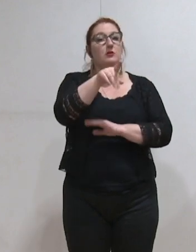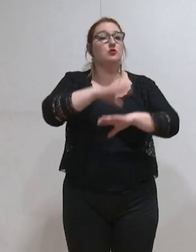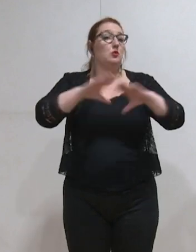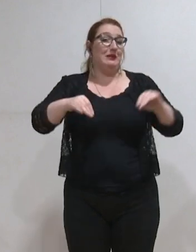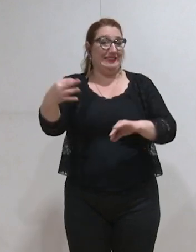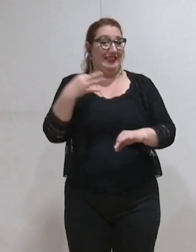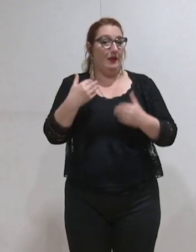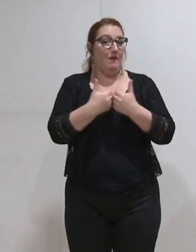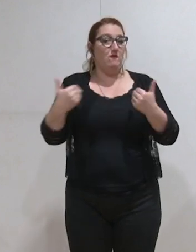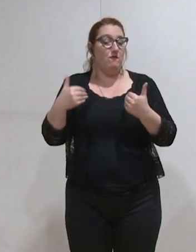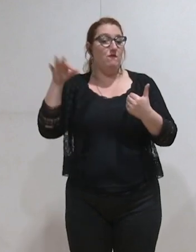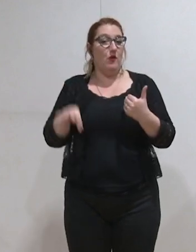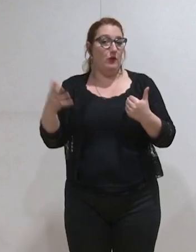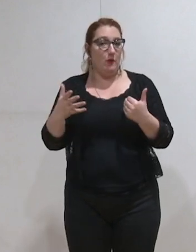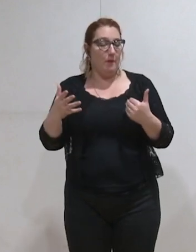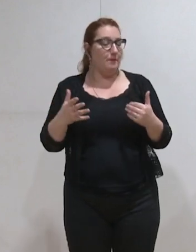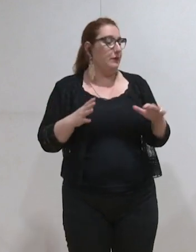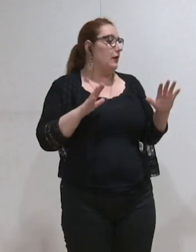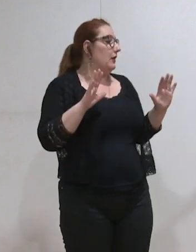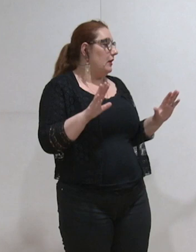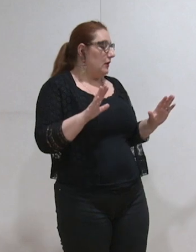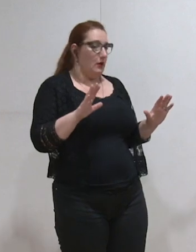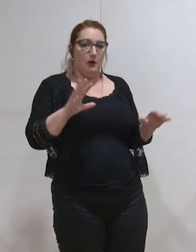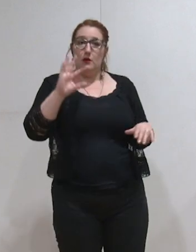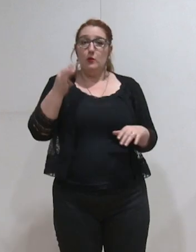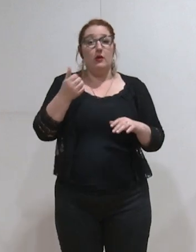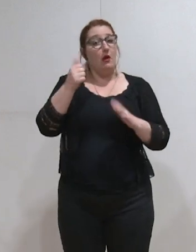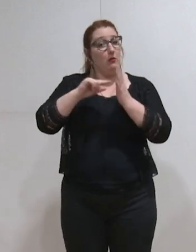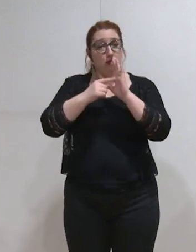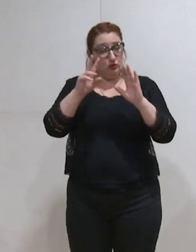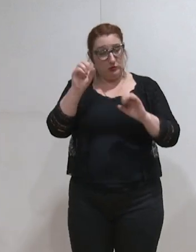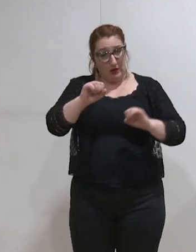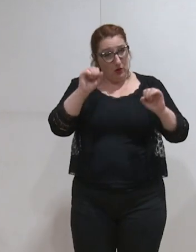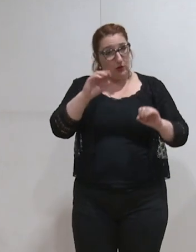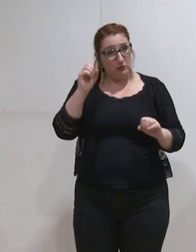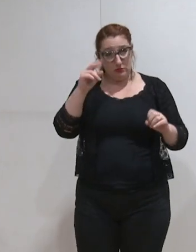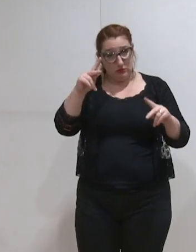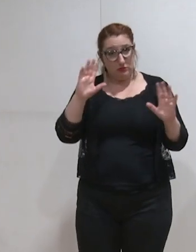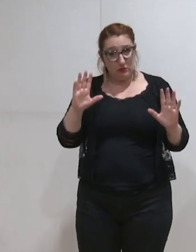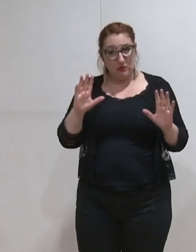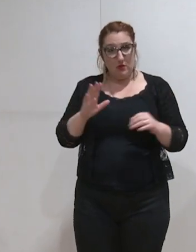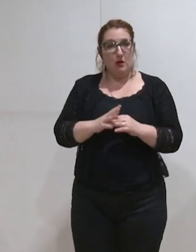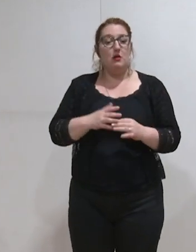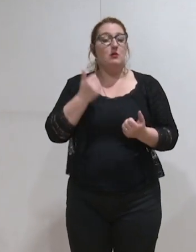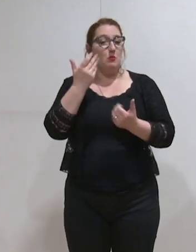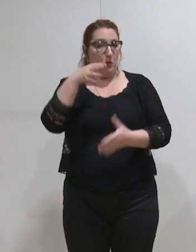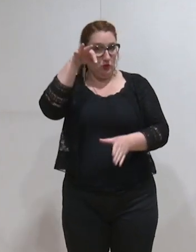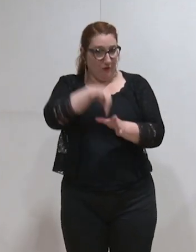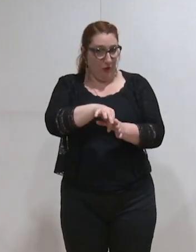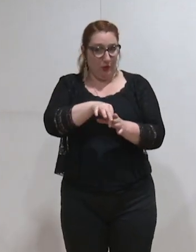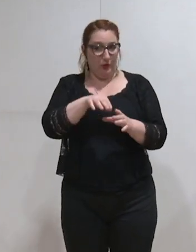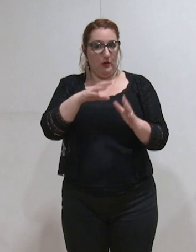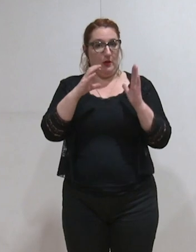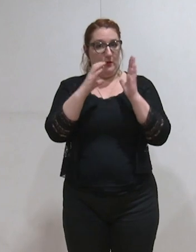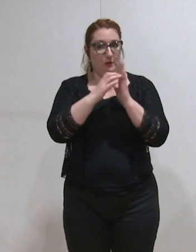me dites le vote il y oui il y a un point je suis d'accord deux points très bien donc je mets au voix pour